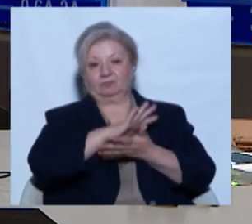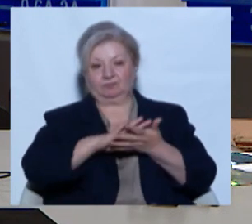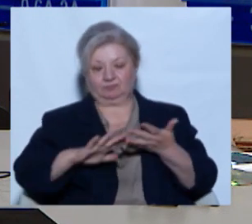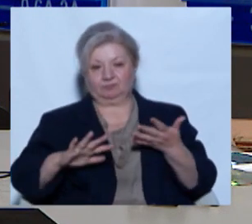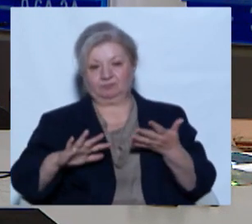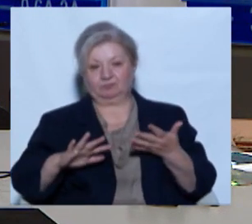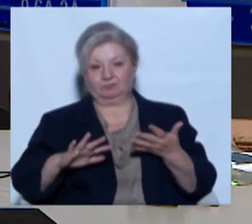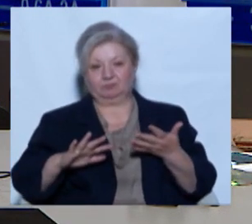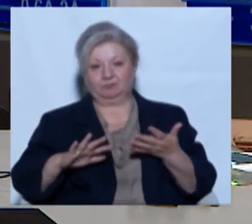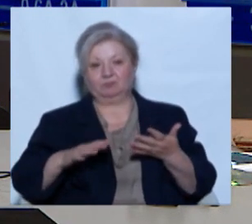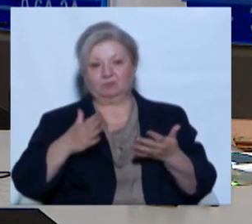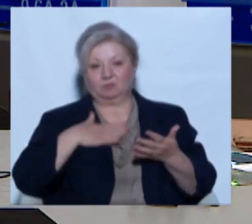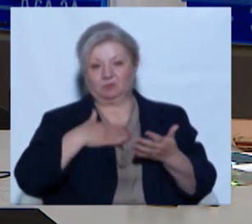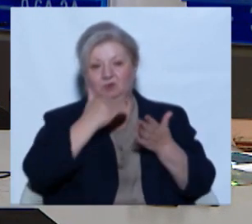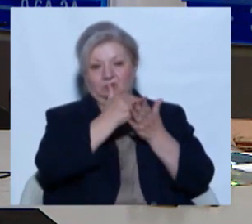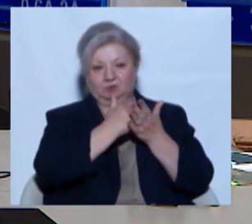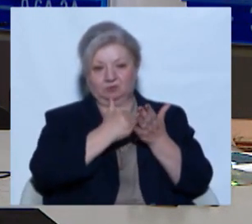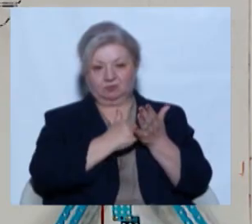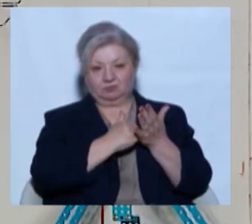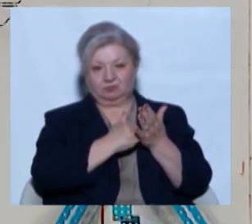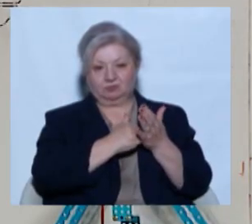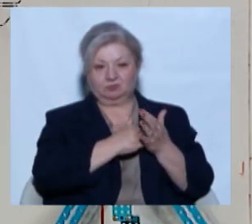განაგზოთ ჩვენი გაკვეთილები.